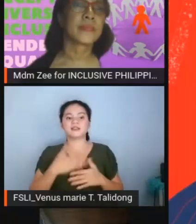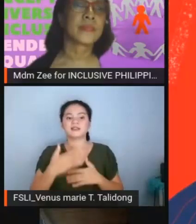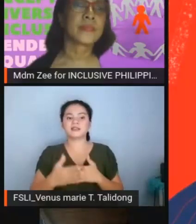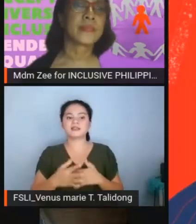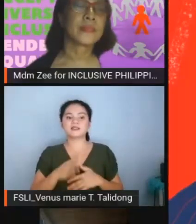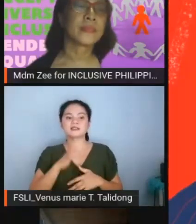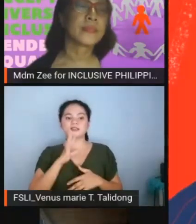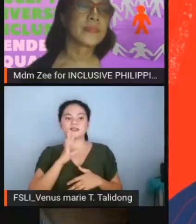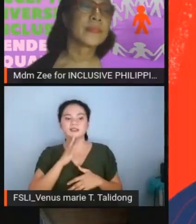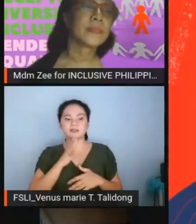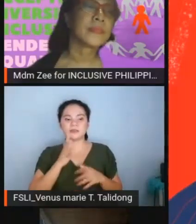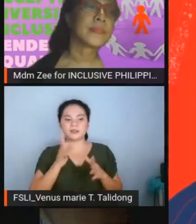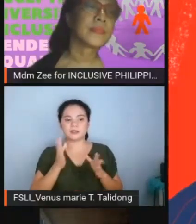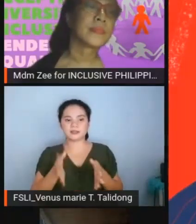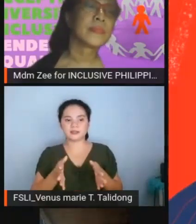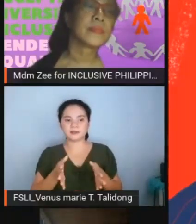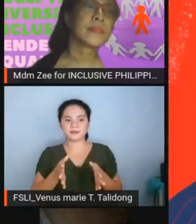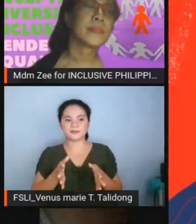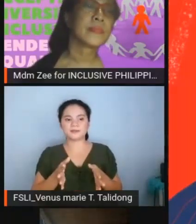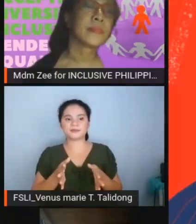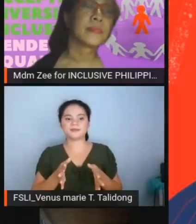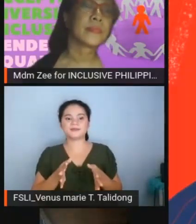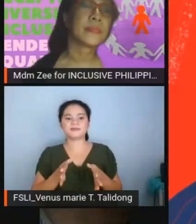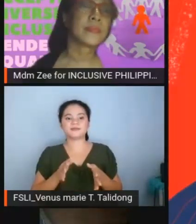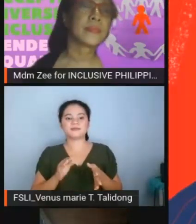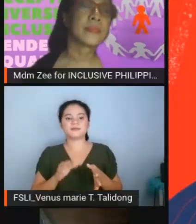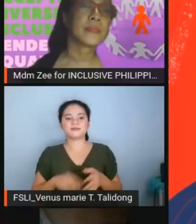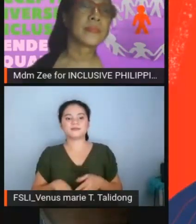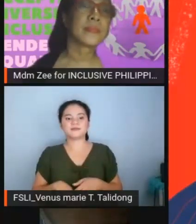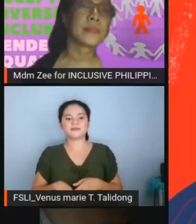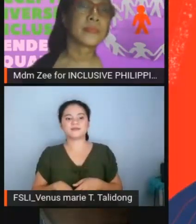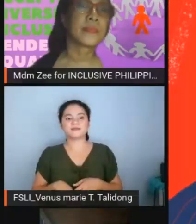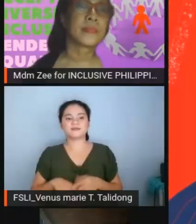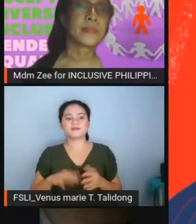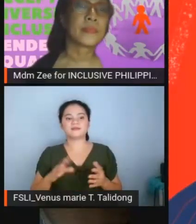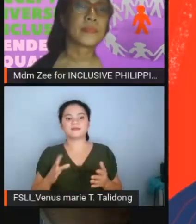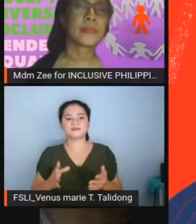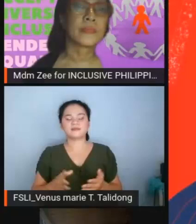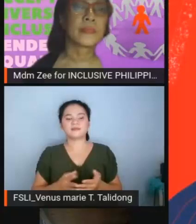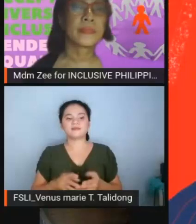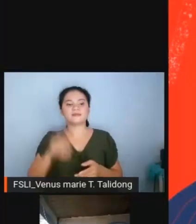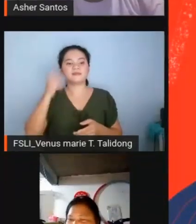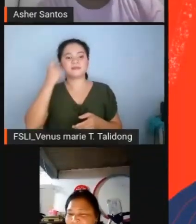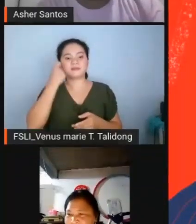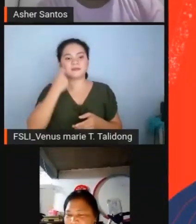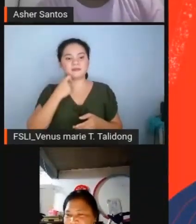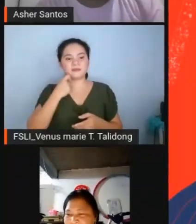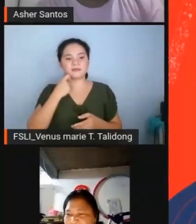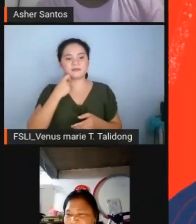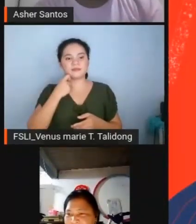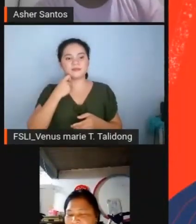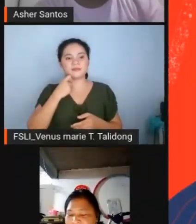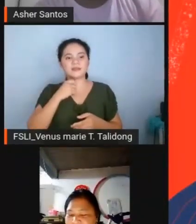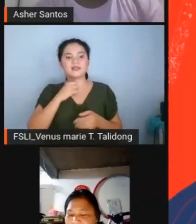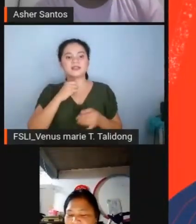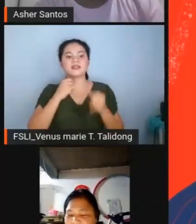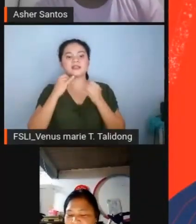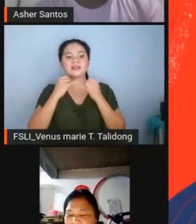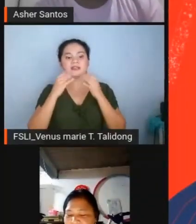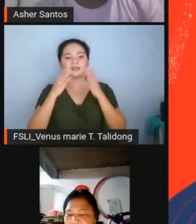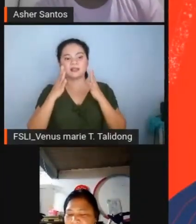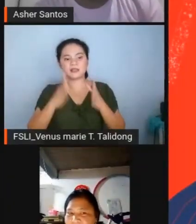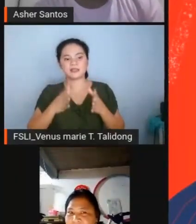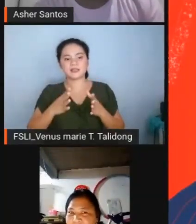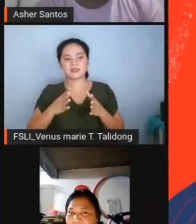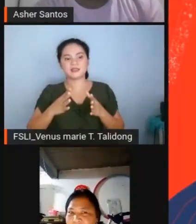pagkilala na natin to. Okay. Okay, siya ang kasalukuyang part-time karate instructor sa Colegio de San Antonio